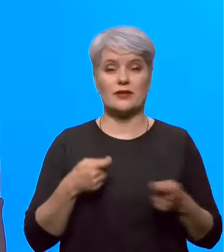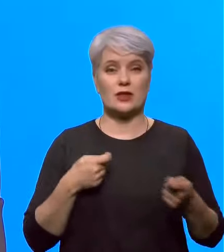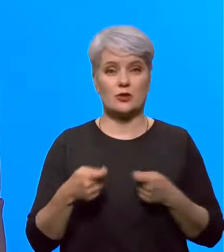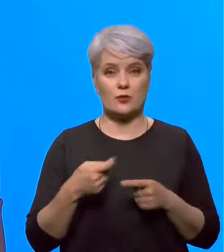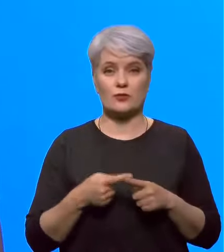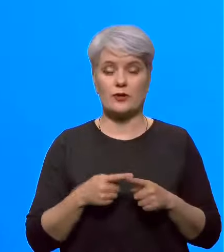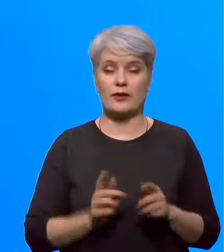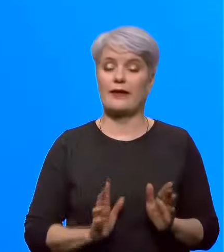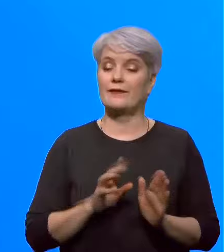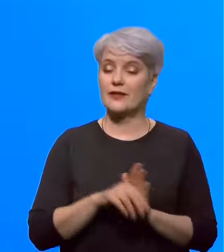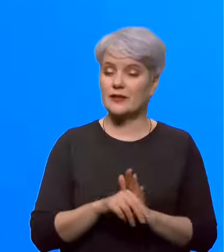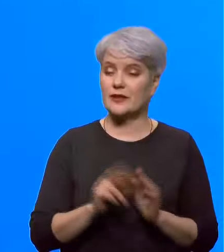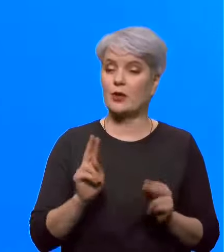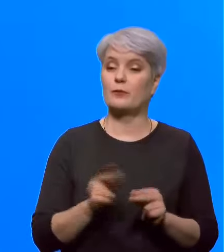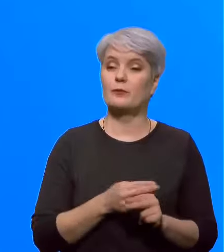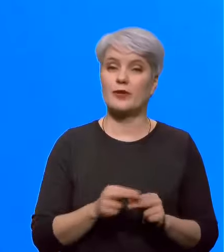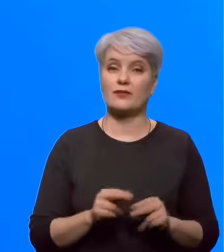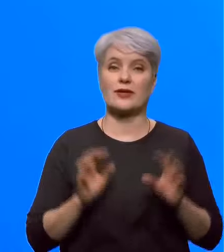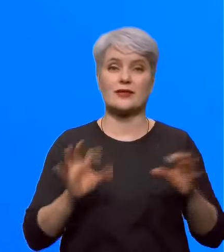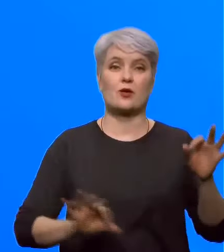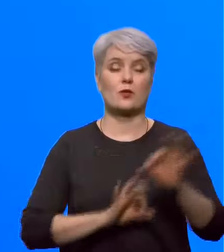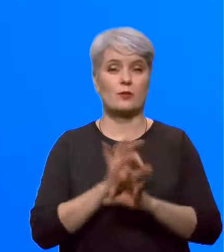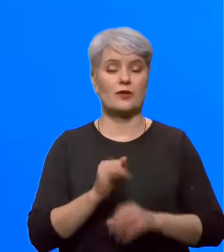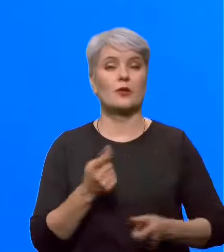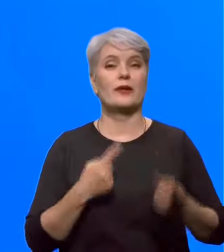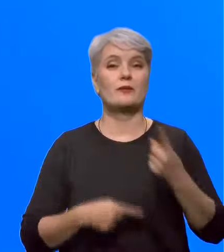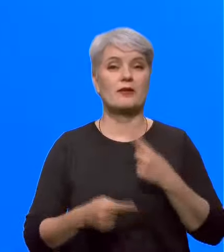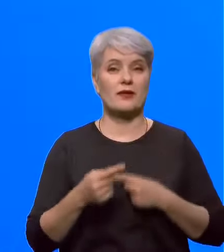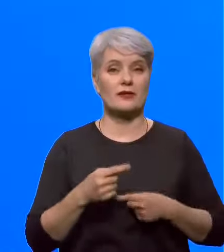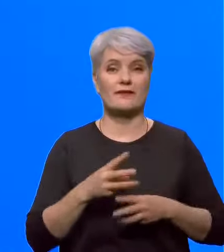туди правки до цього законопроекту і поверне назад до Верховної Ради. Вочевидь, так.